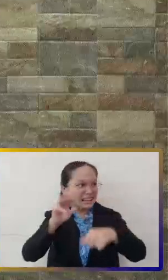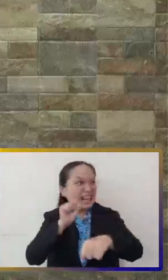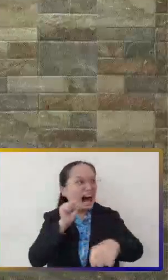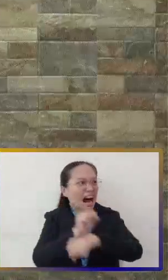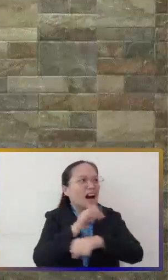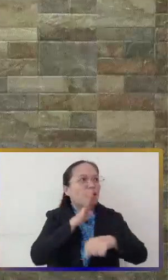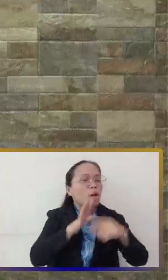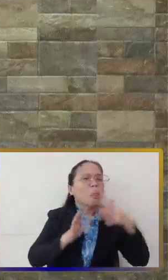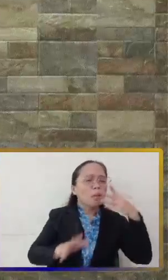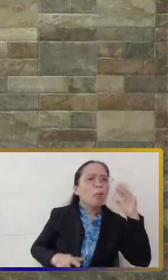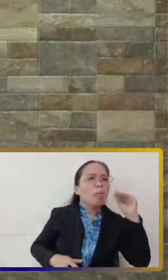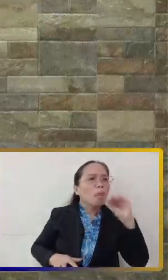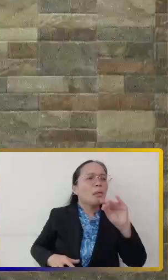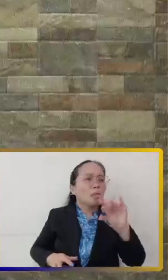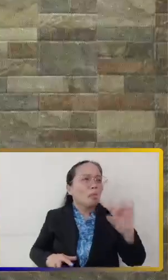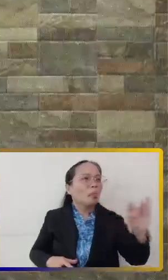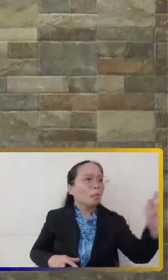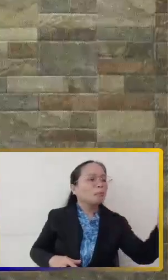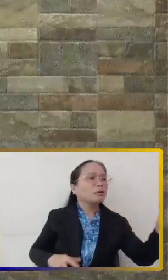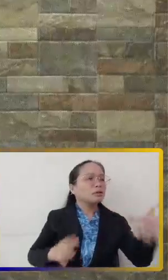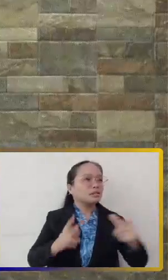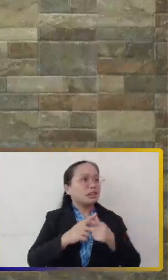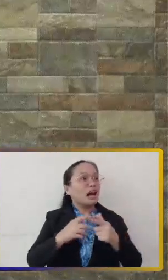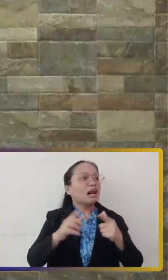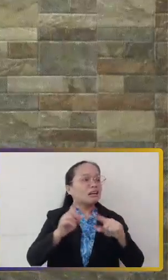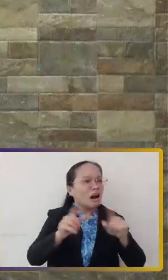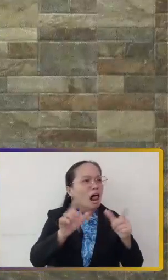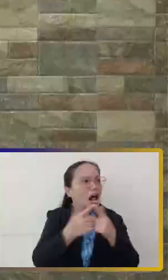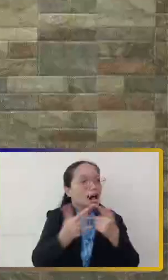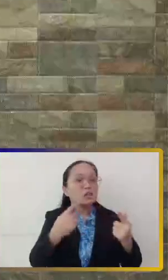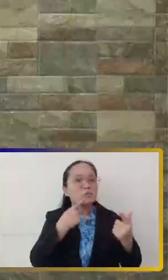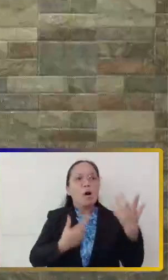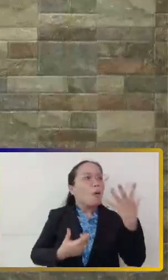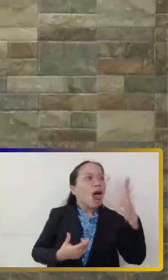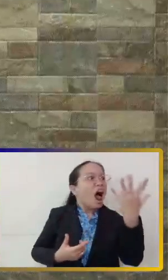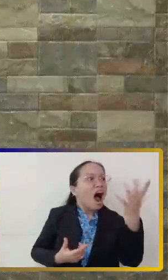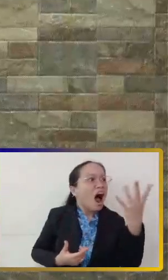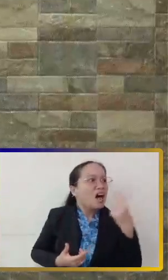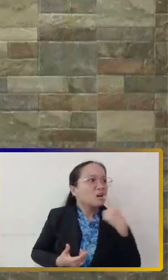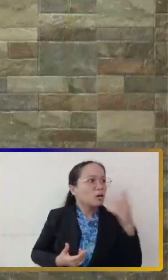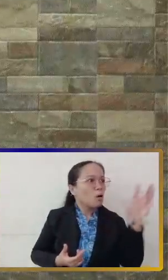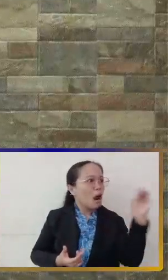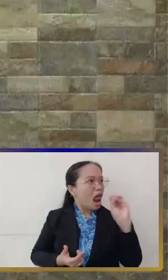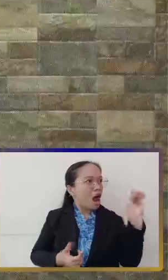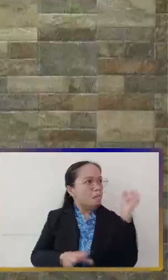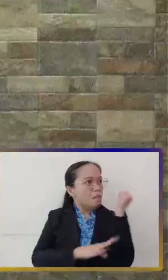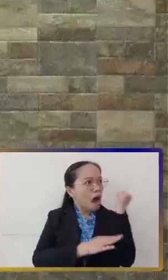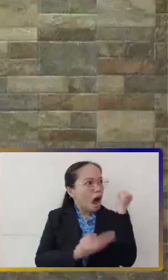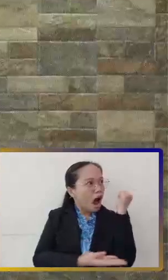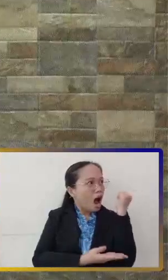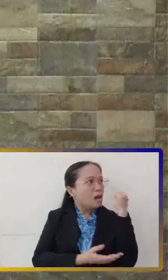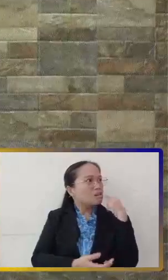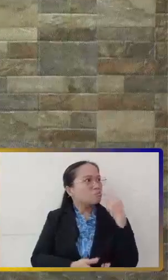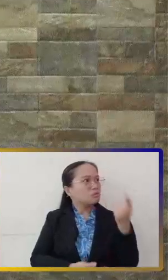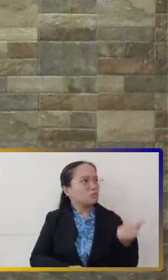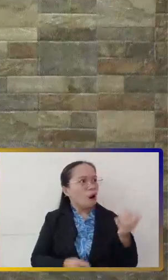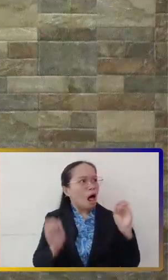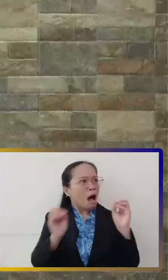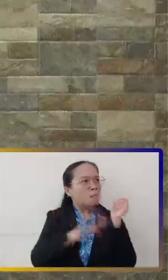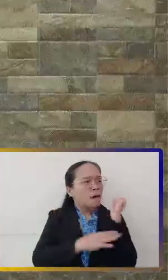Tapos maya, sabi niya, wala. Ayan. Walang sinusurrender sa kanila. Okay. Sabi